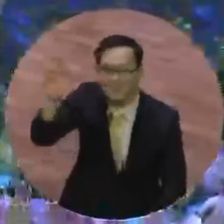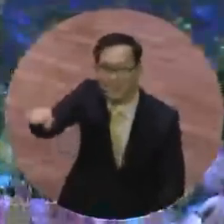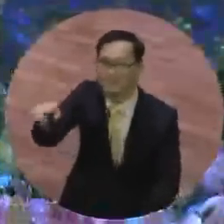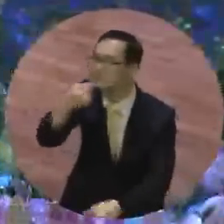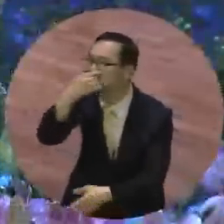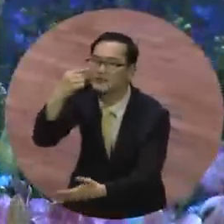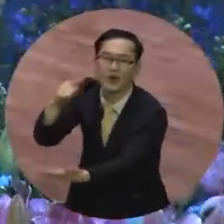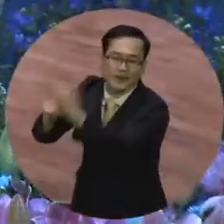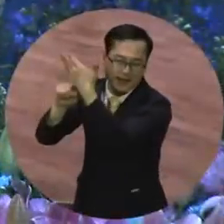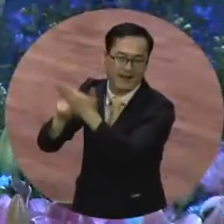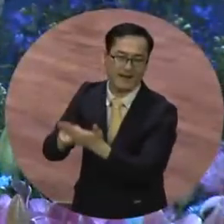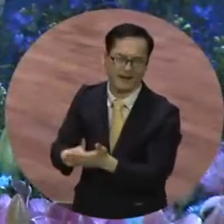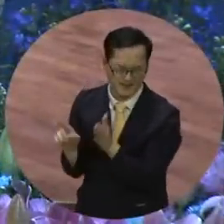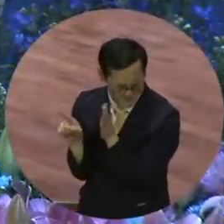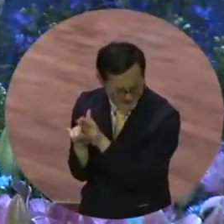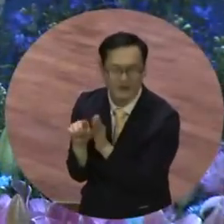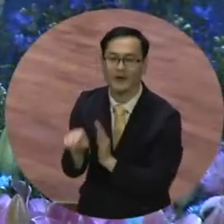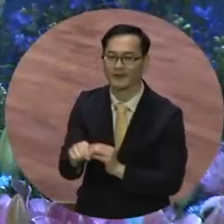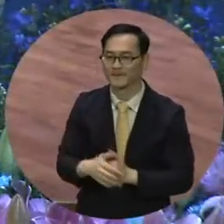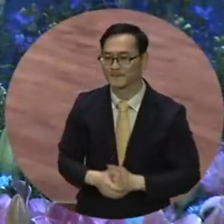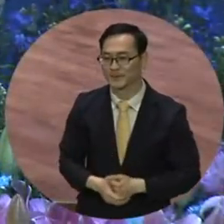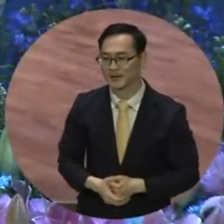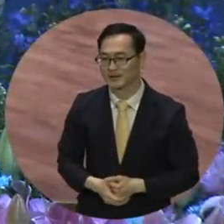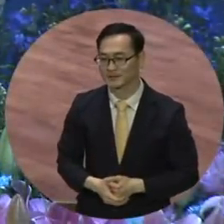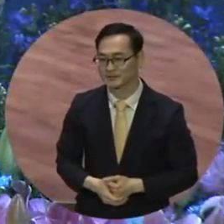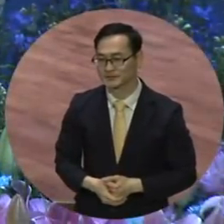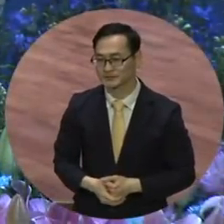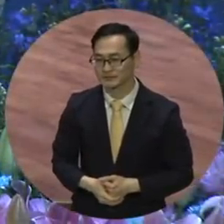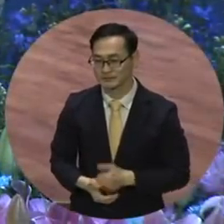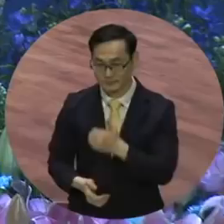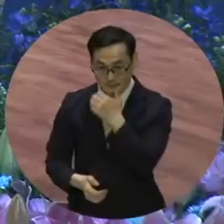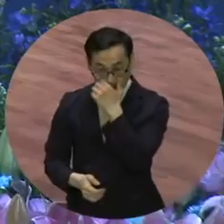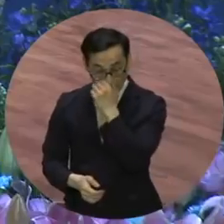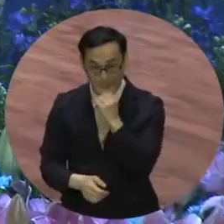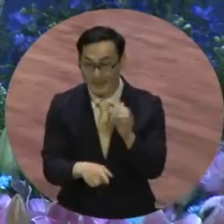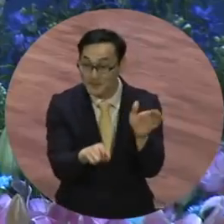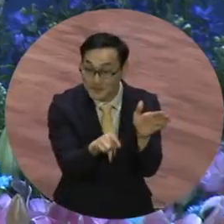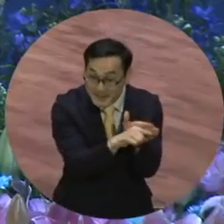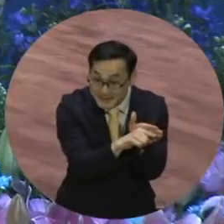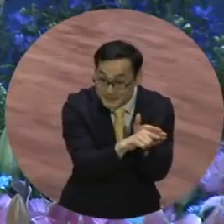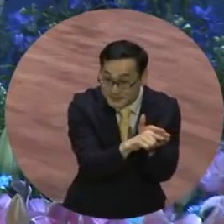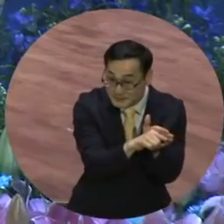것들이 실상이. 말은 원어에 보면요, 믿음은 보증수표니 그러지.